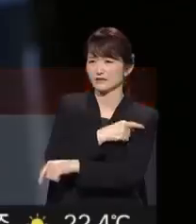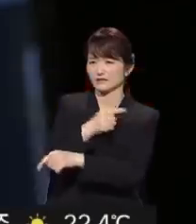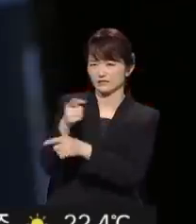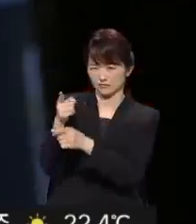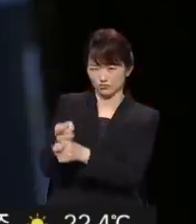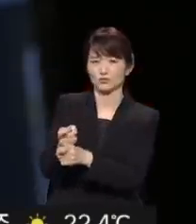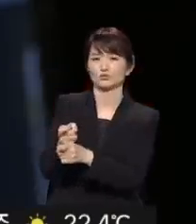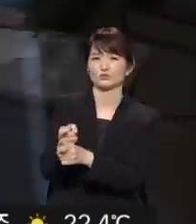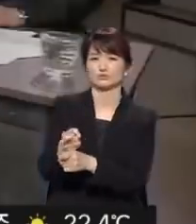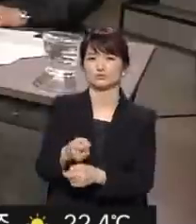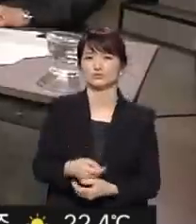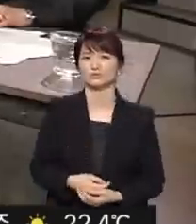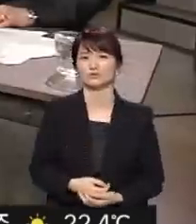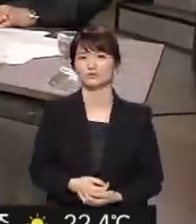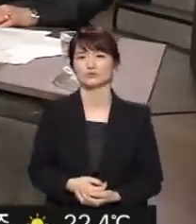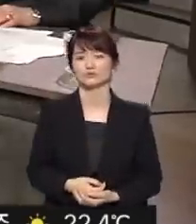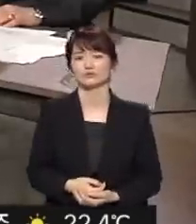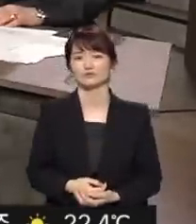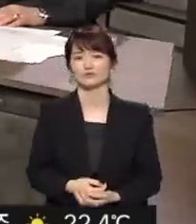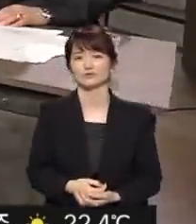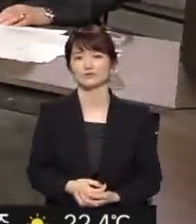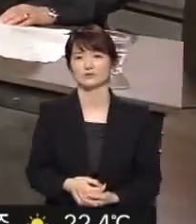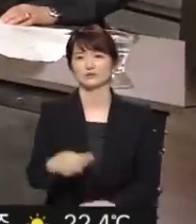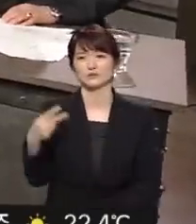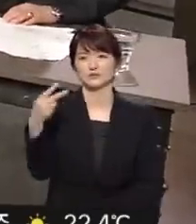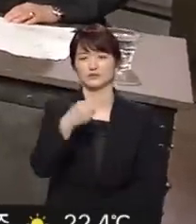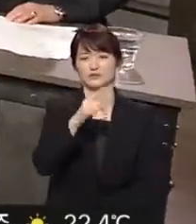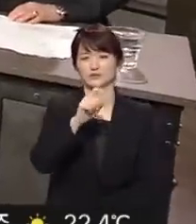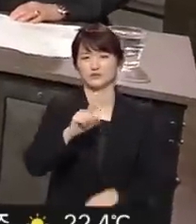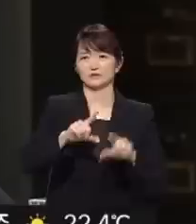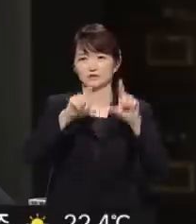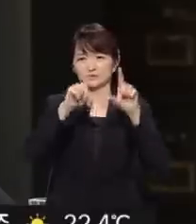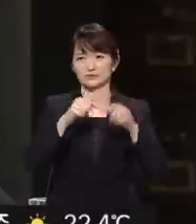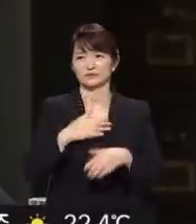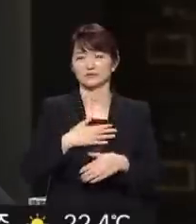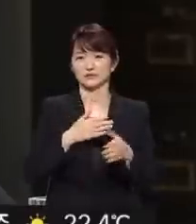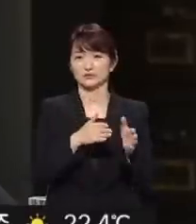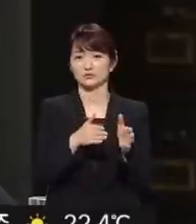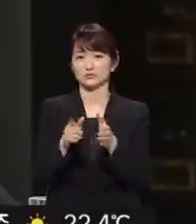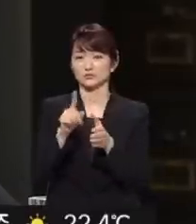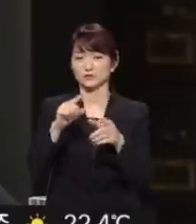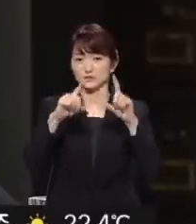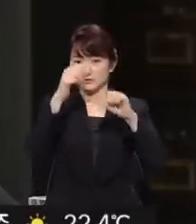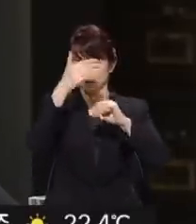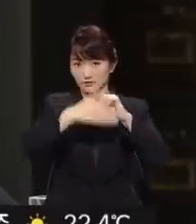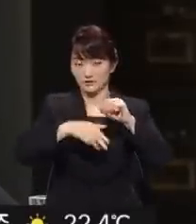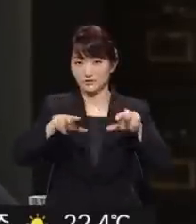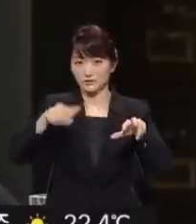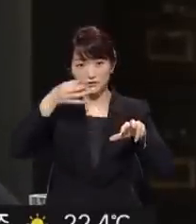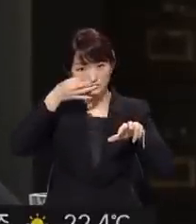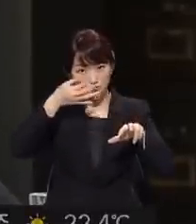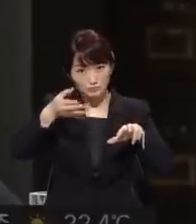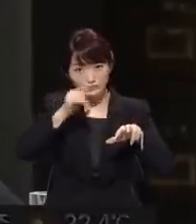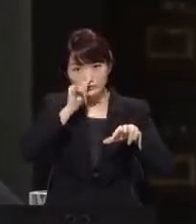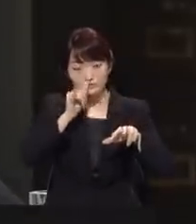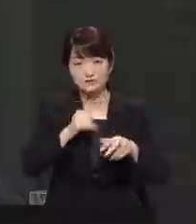거예요. 자, 혹시 2011년 그 제가 준비해달라고 했던 사진 지금 보여주실 수